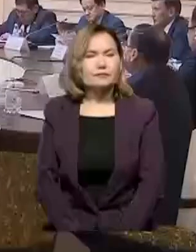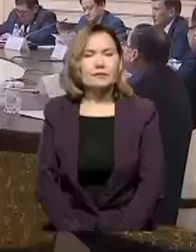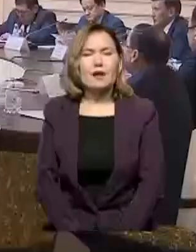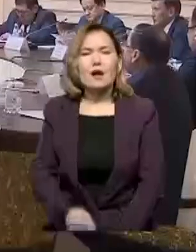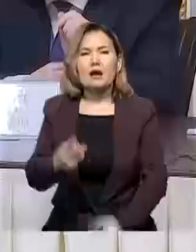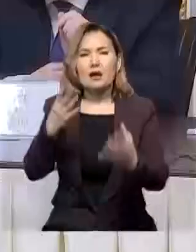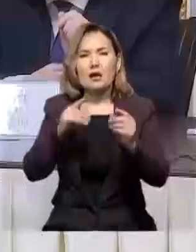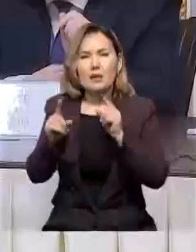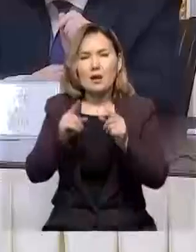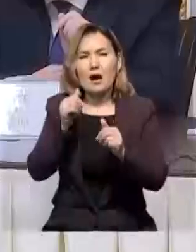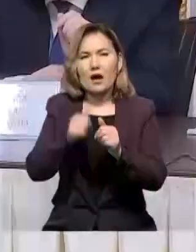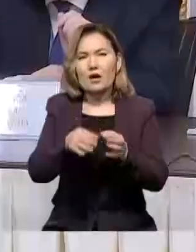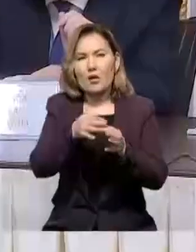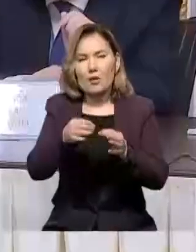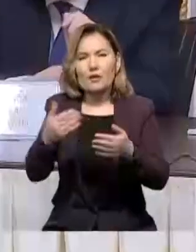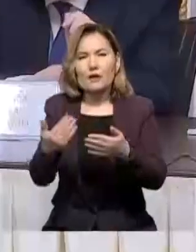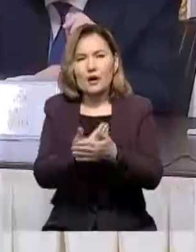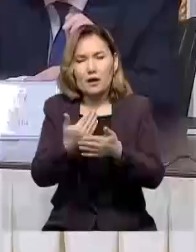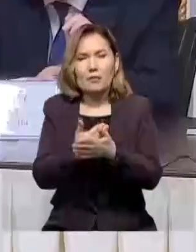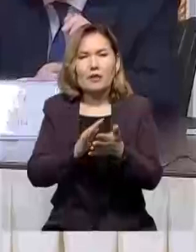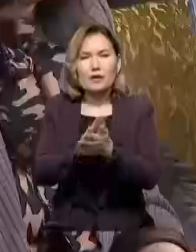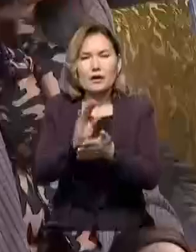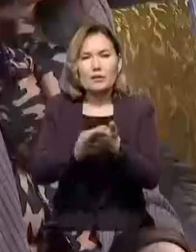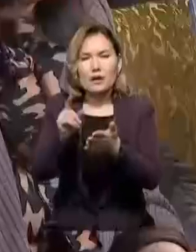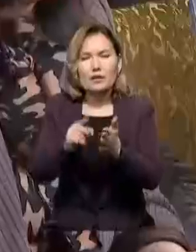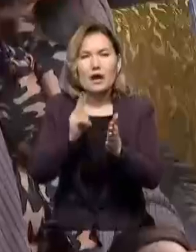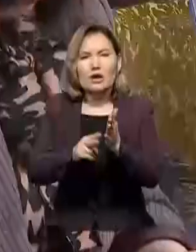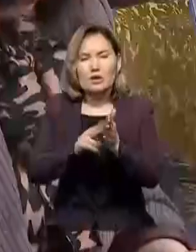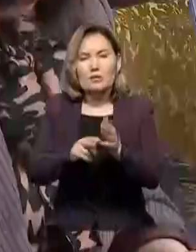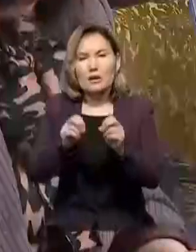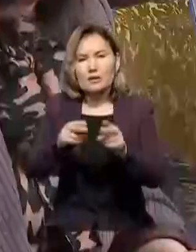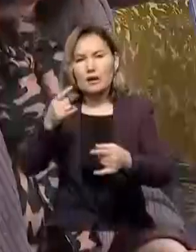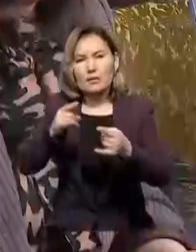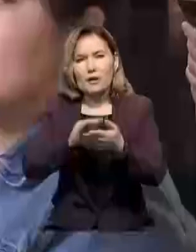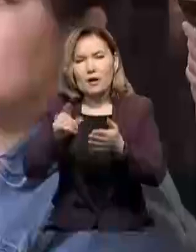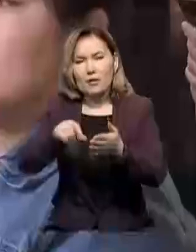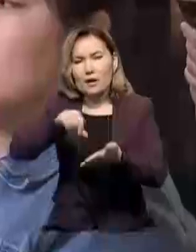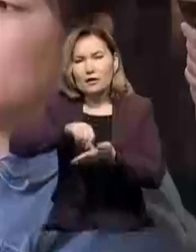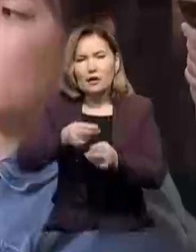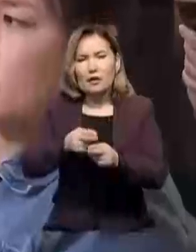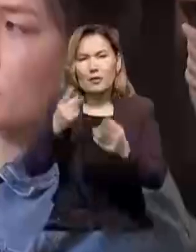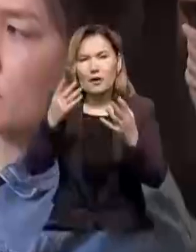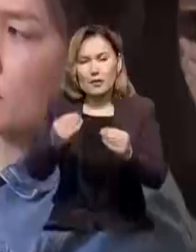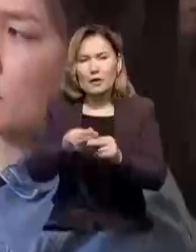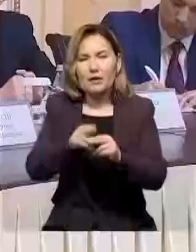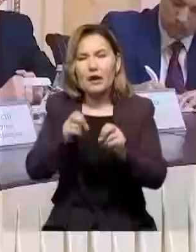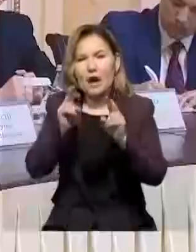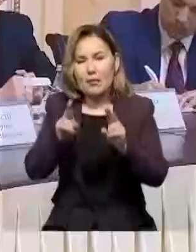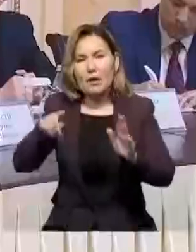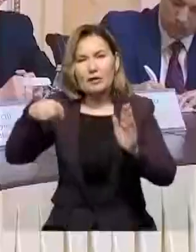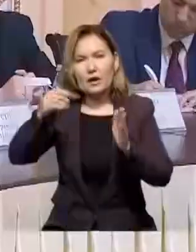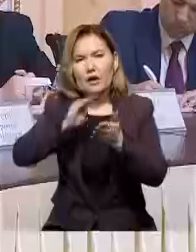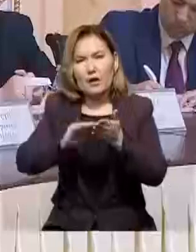Екі күндік форумға әр облыстағы ақпарат саласын дамытуға үлес қосып жүрген 70-ке жуық медиа маман келді. Жиынның бірінші күнінде сараптамалық материал